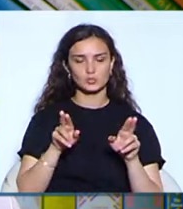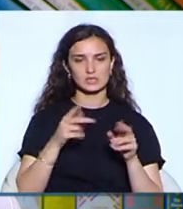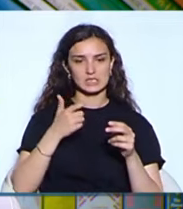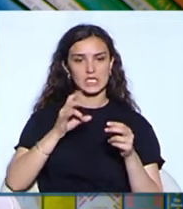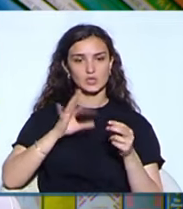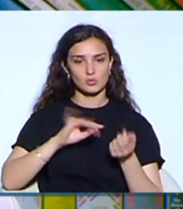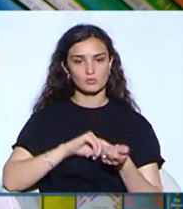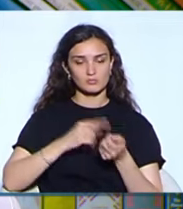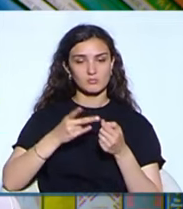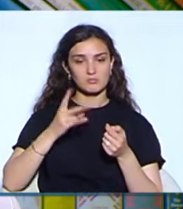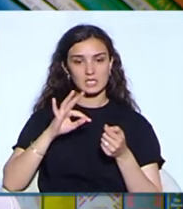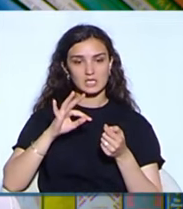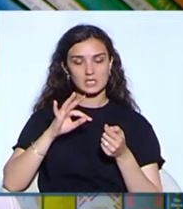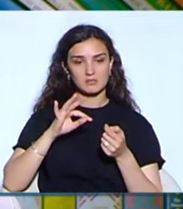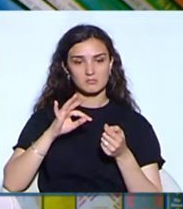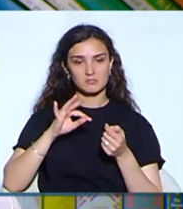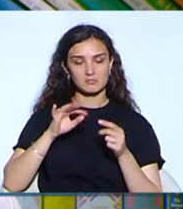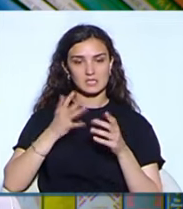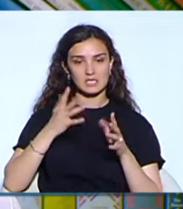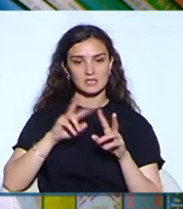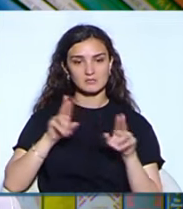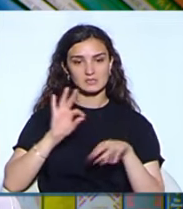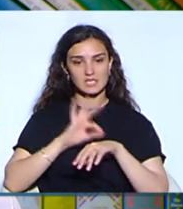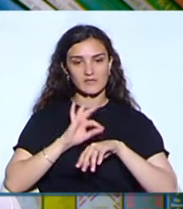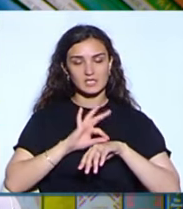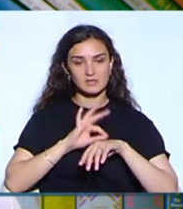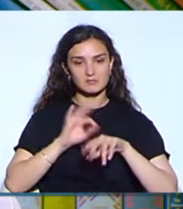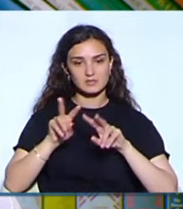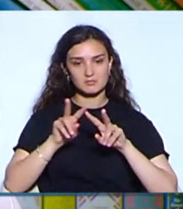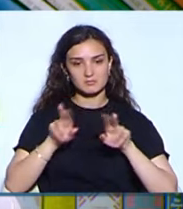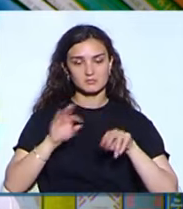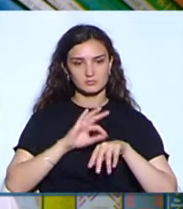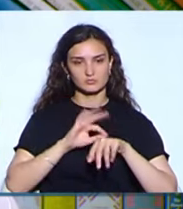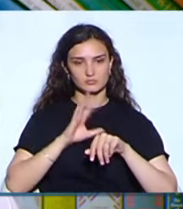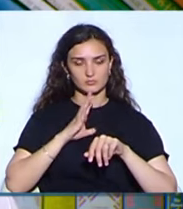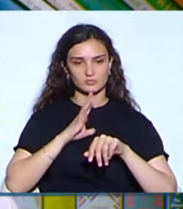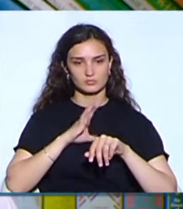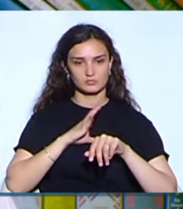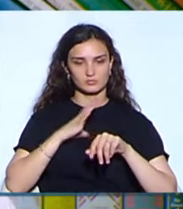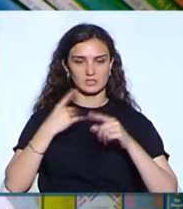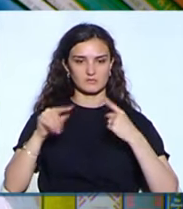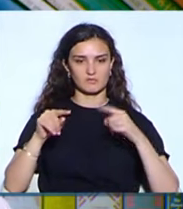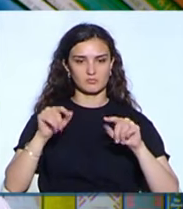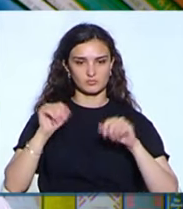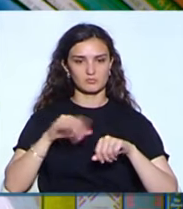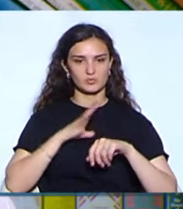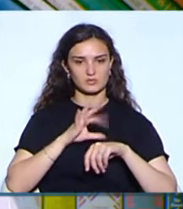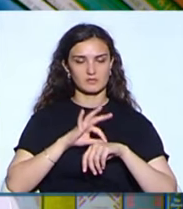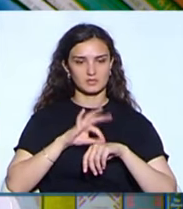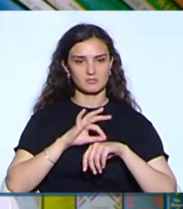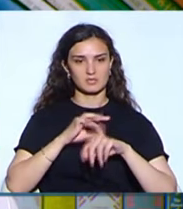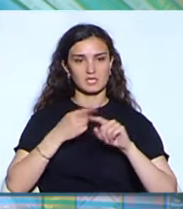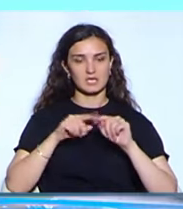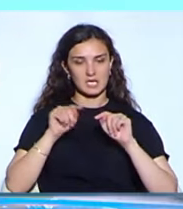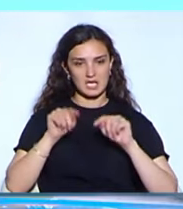მაგრამ კლინიკური გამოვლინება, თუნდაც ერთი და იგივე დაავადებები შეიძლება იყოს აბსოლუტურად განსხვავებული. მოდით აი